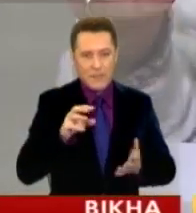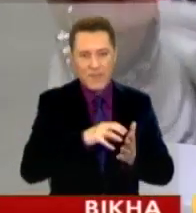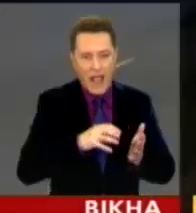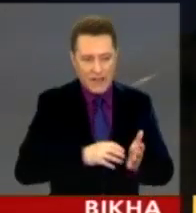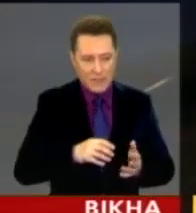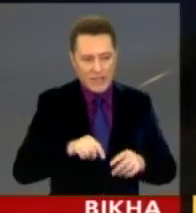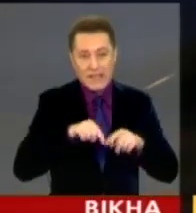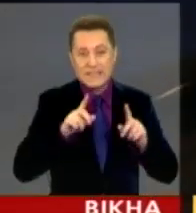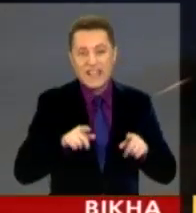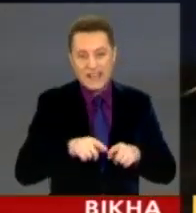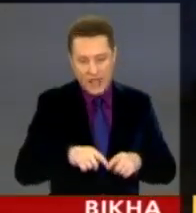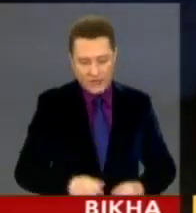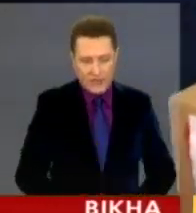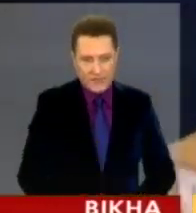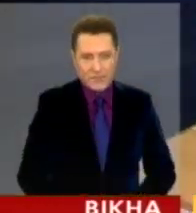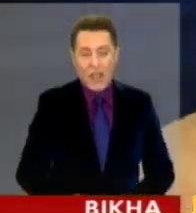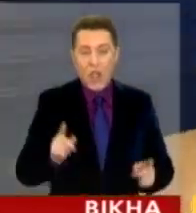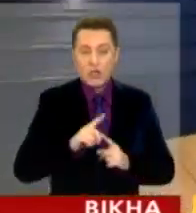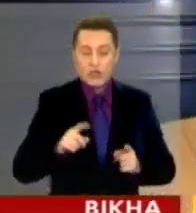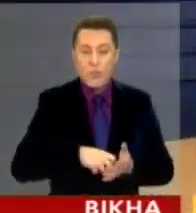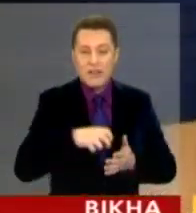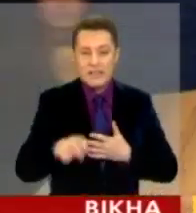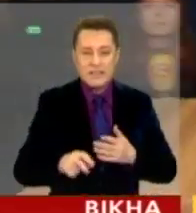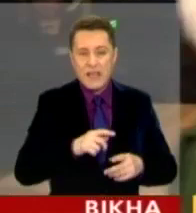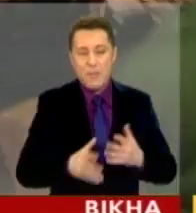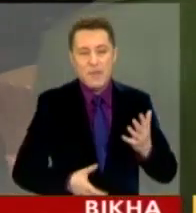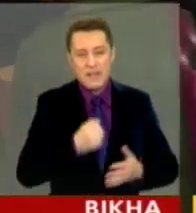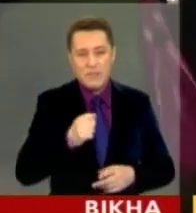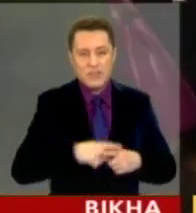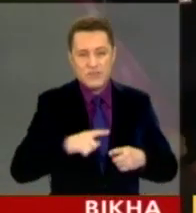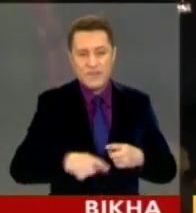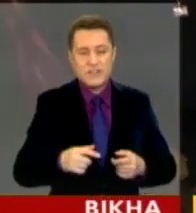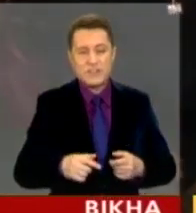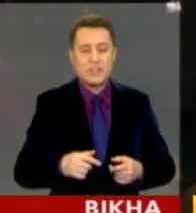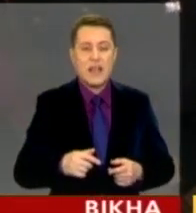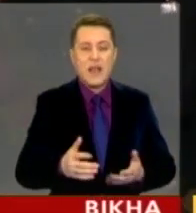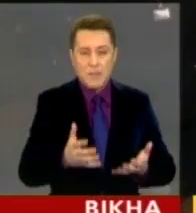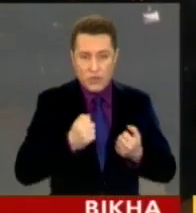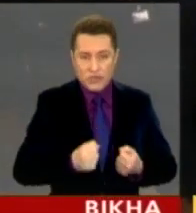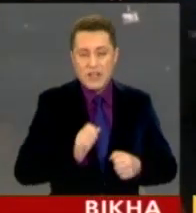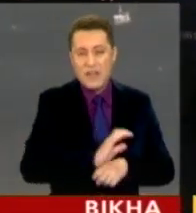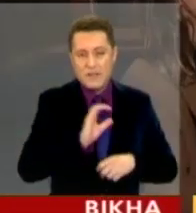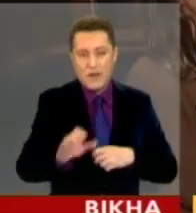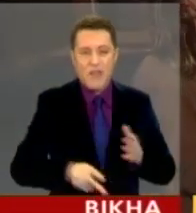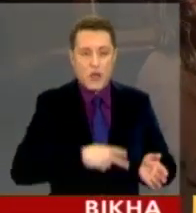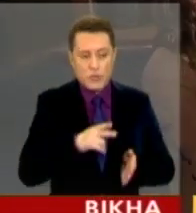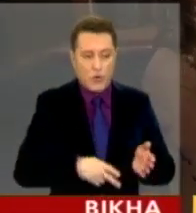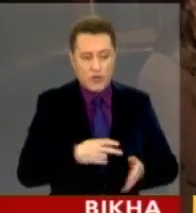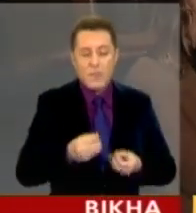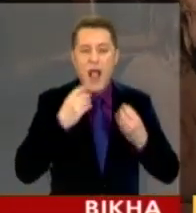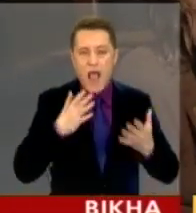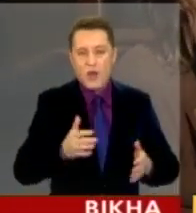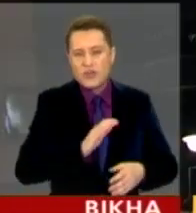сердечки. Щоб листи підтримки швидше дісталися військовослужбовцям, дівчатка-волонтерки відправляють їх потягом. Хорошої